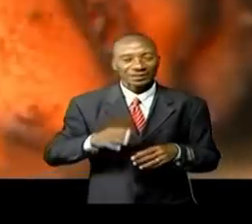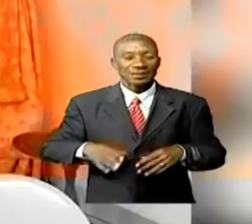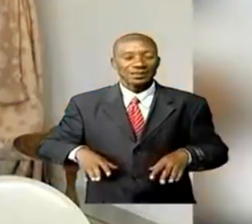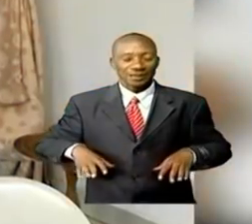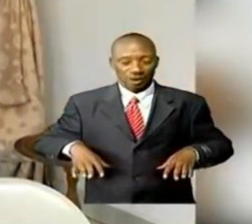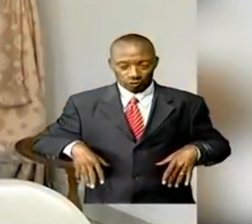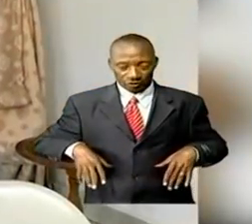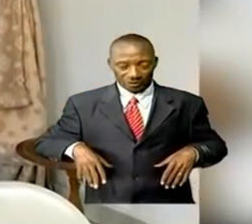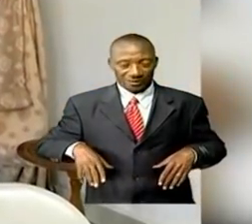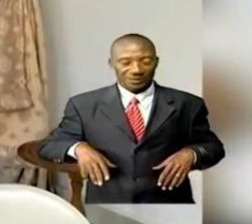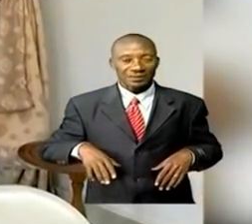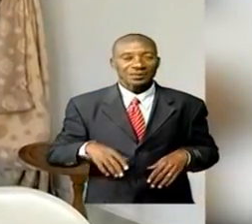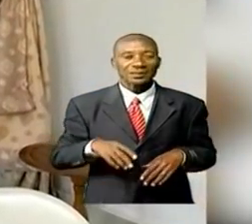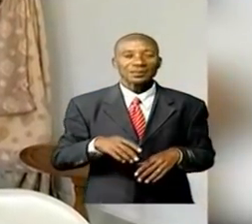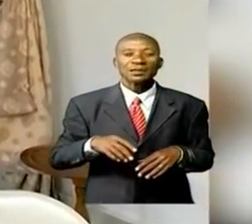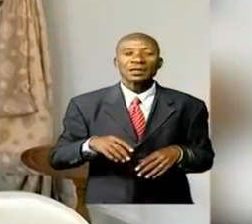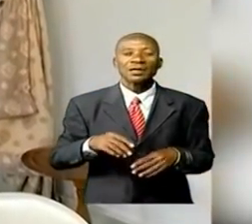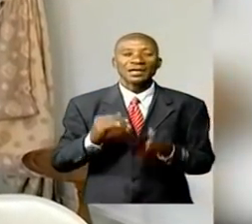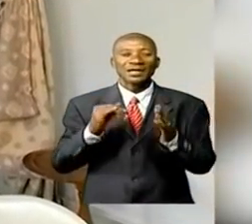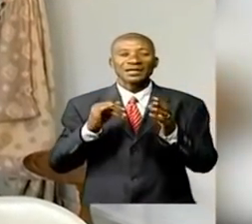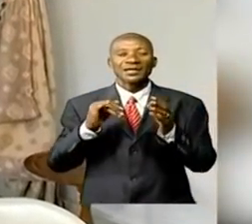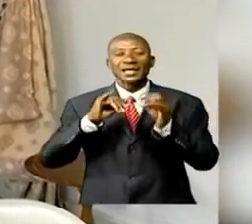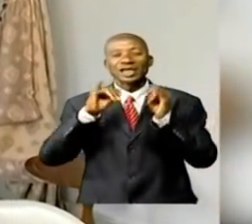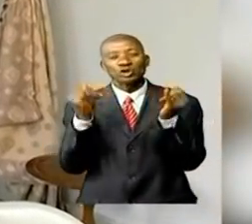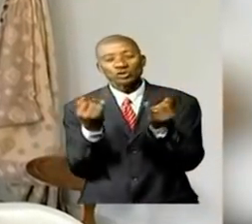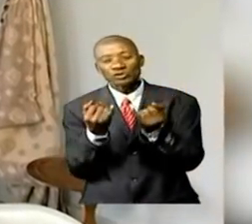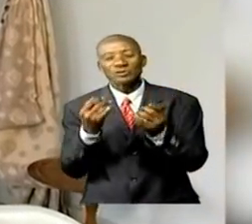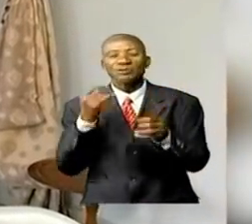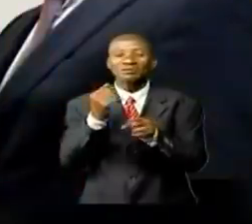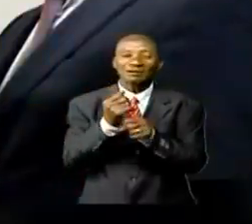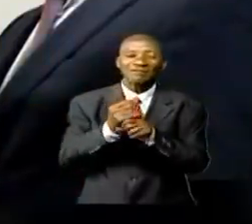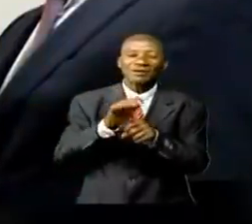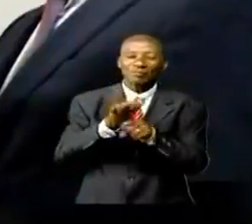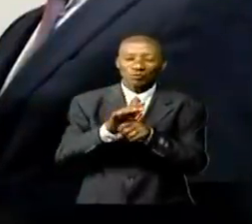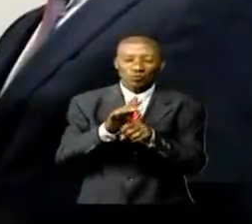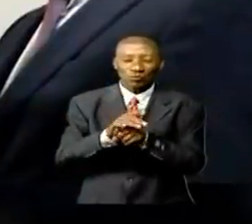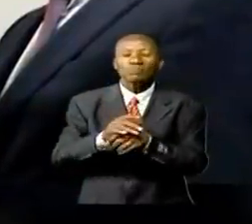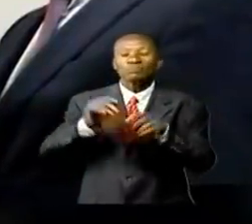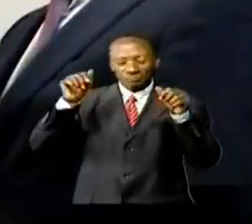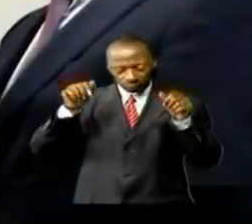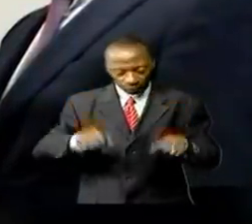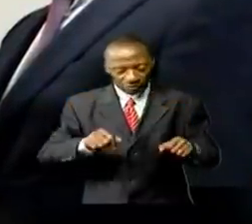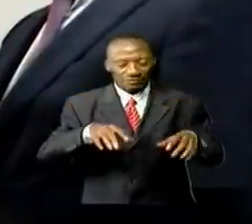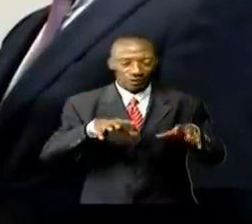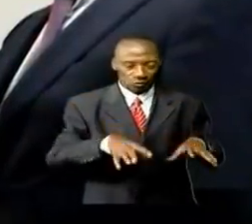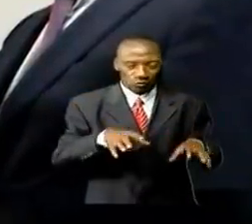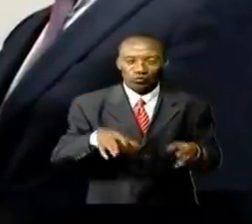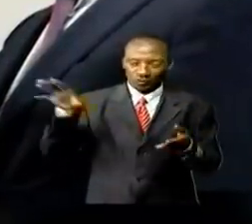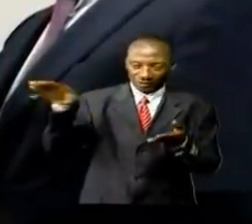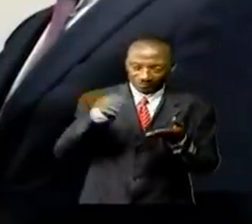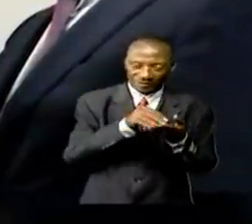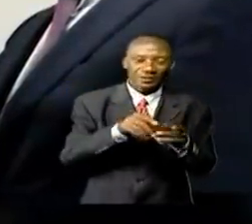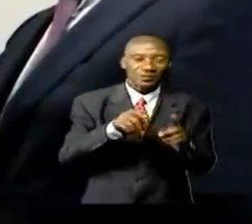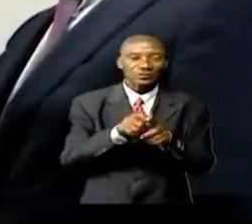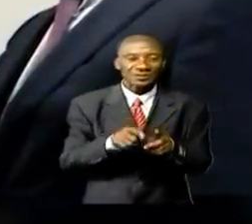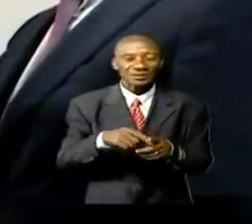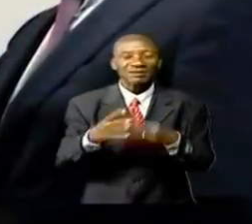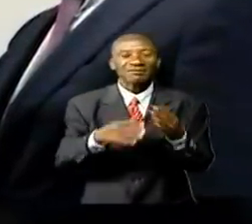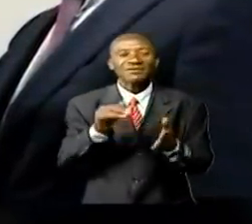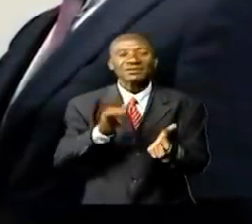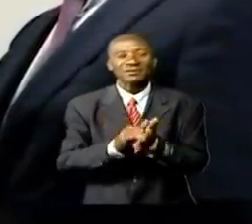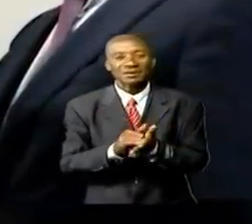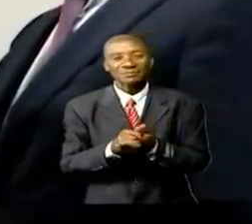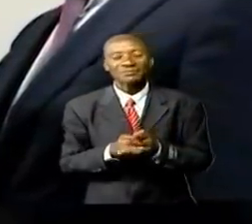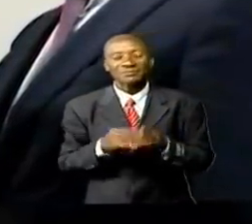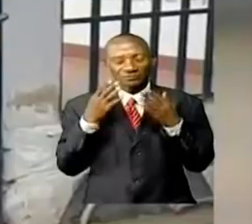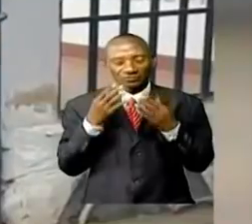Congo peut en tirer profit si des véritables partenariats sont établis. C'est ce qui est attendu avec la nouvelle mise